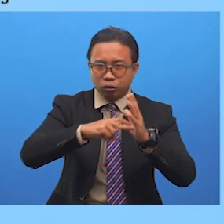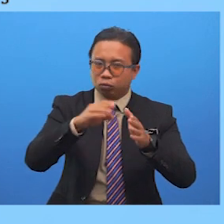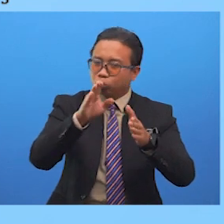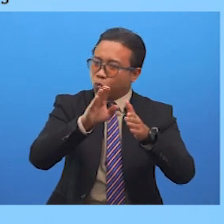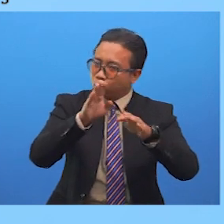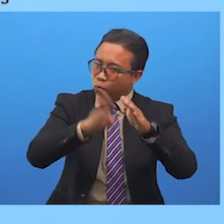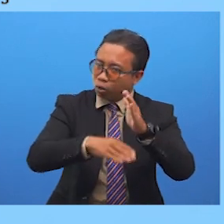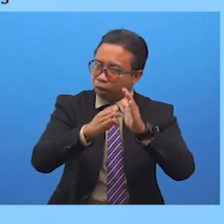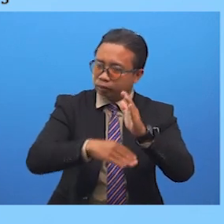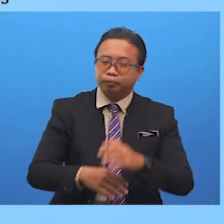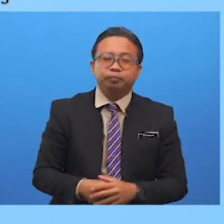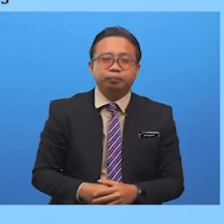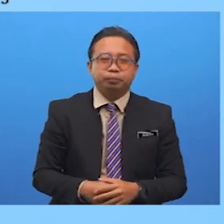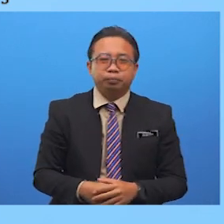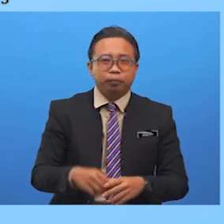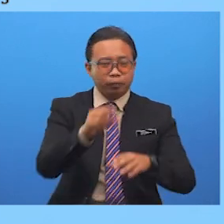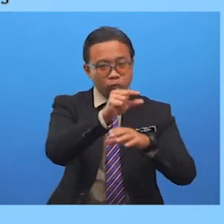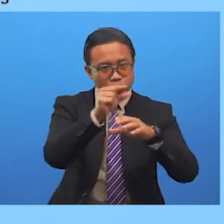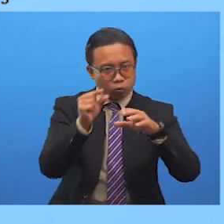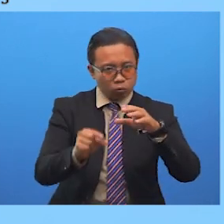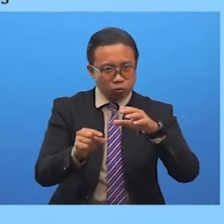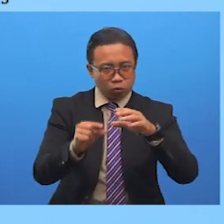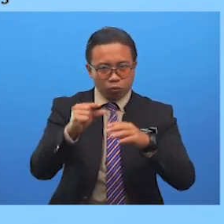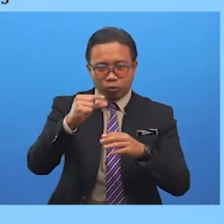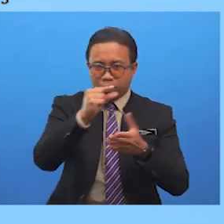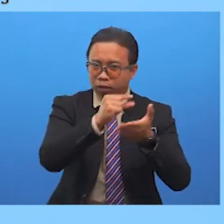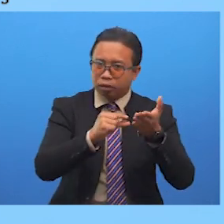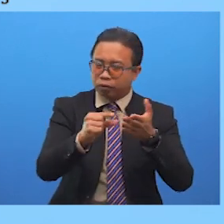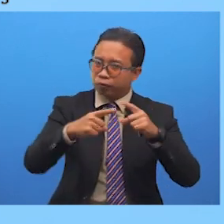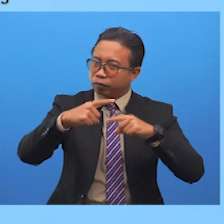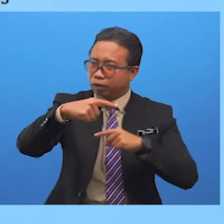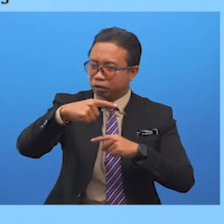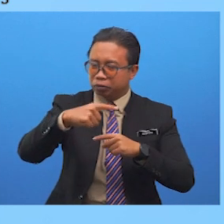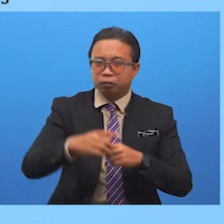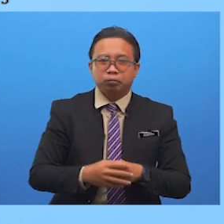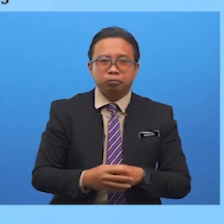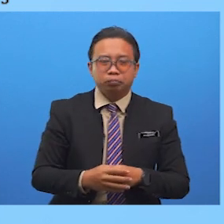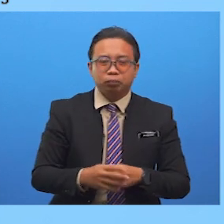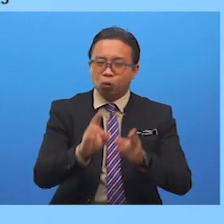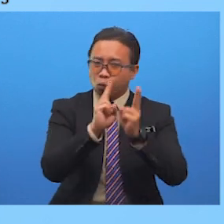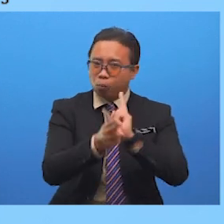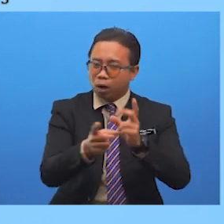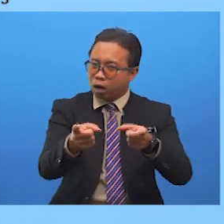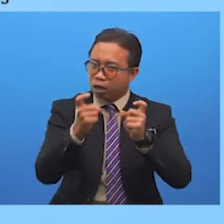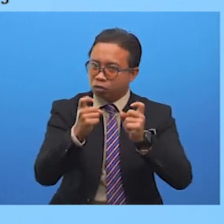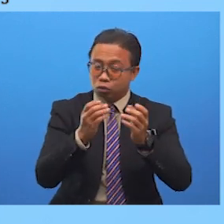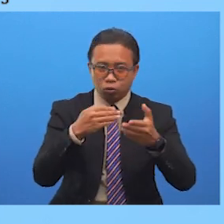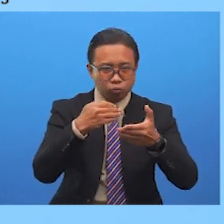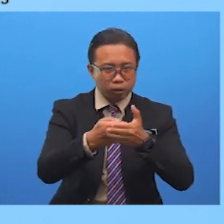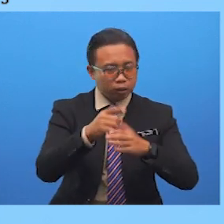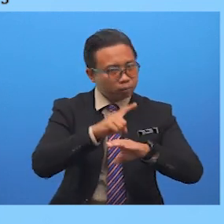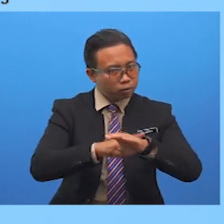berkurang kejurun and graft akan bernilai negatif market keadaan perubahan laju